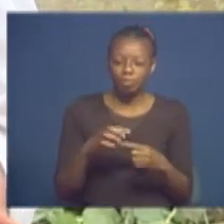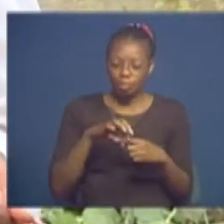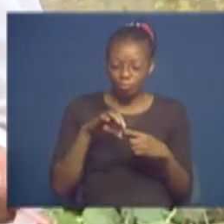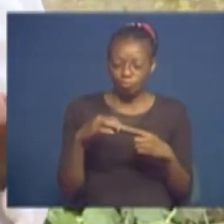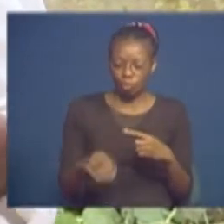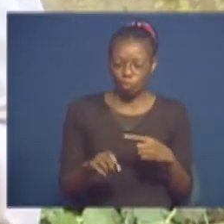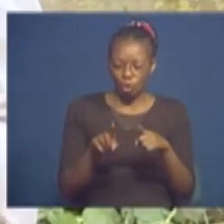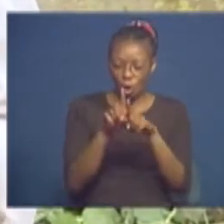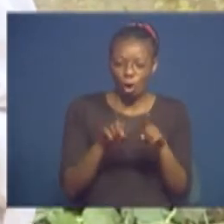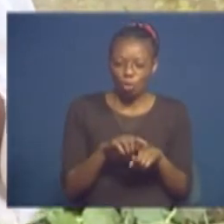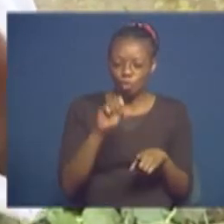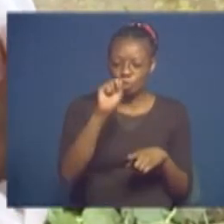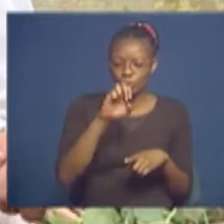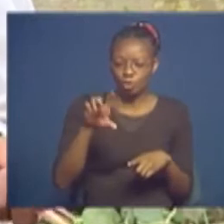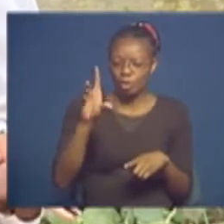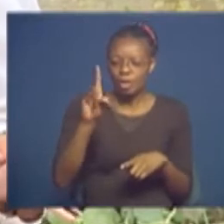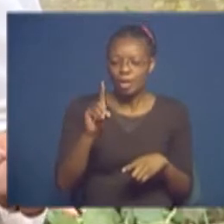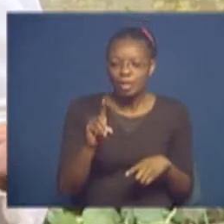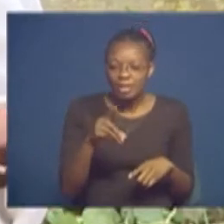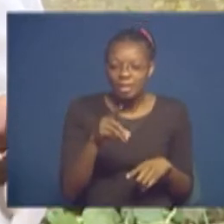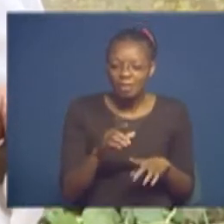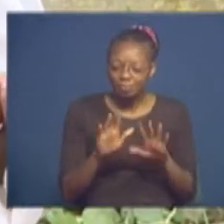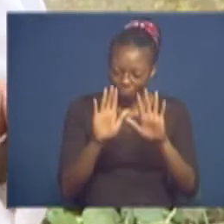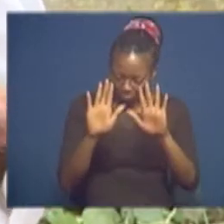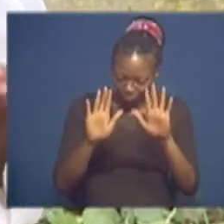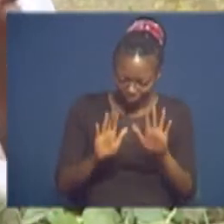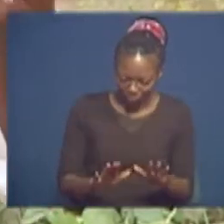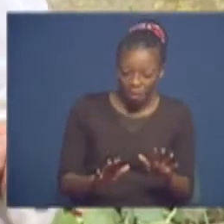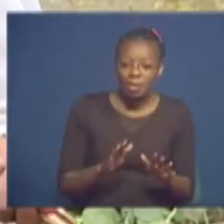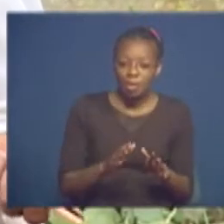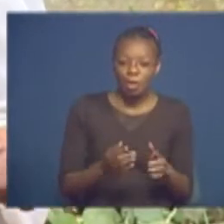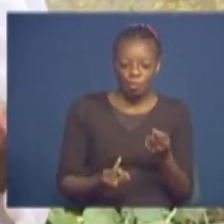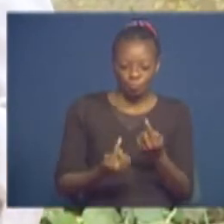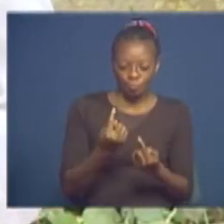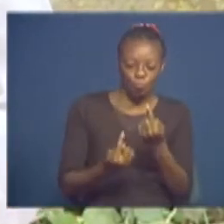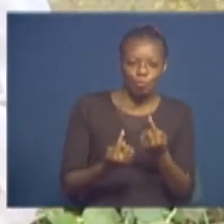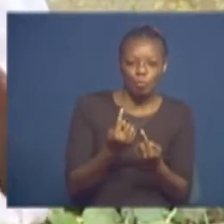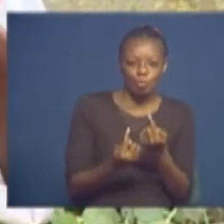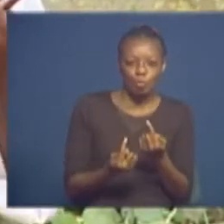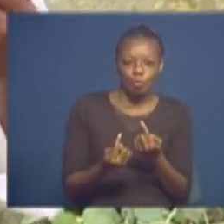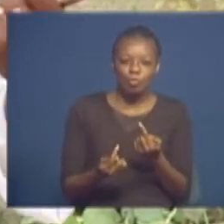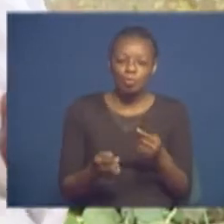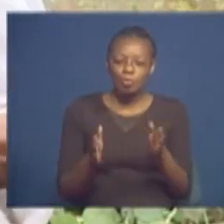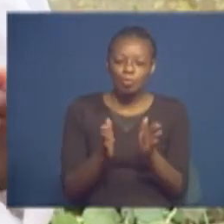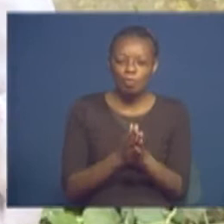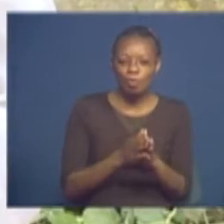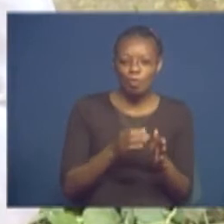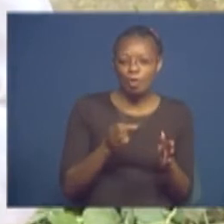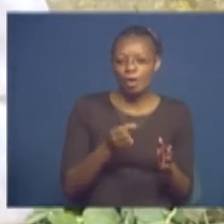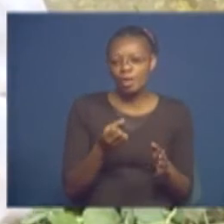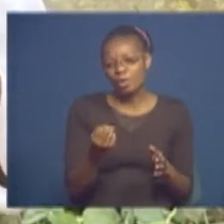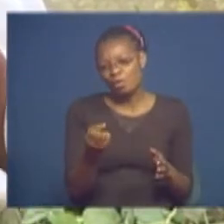mbegu zake pia ni muhimu. Unaweza zitumia kama kutengeneza kitoweo ambacho unaweza kula na